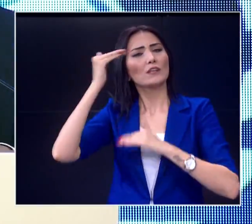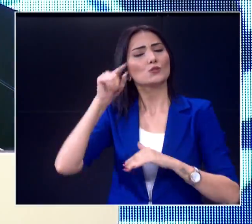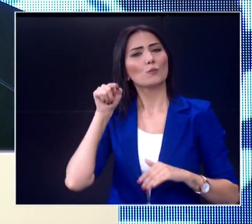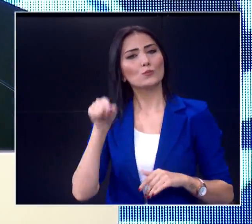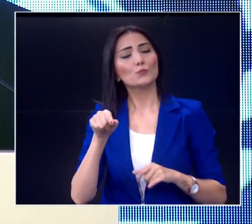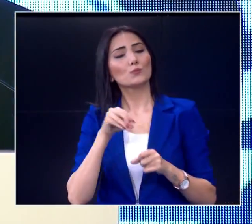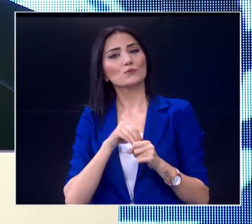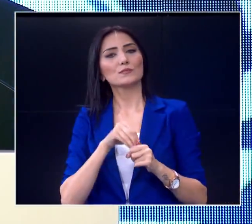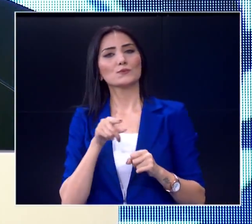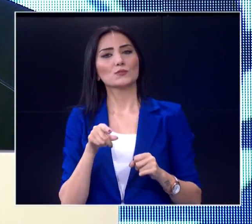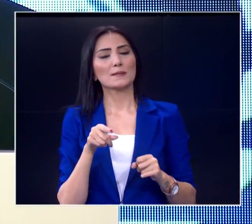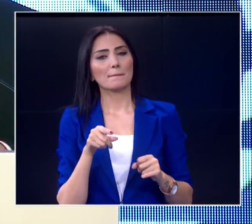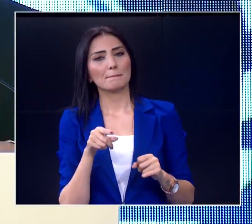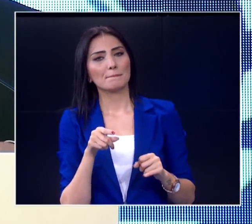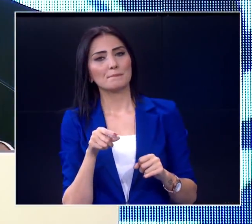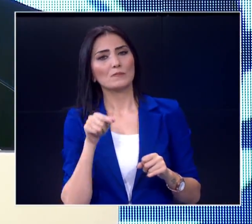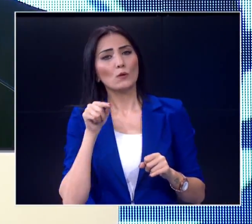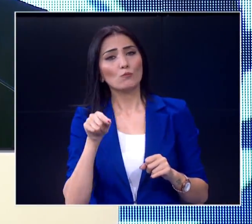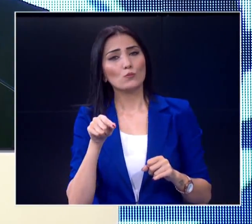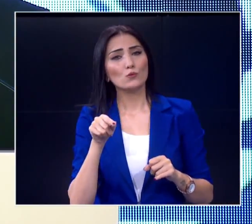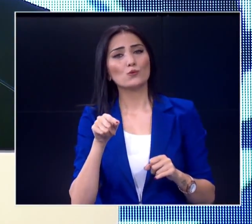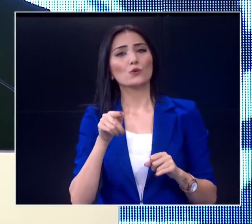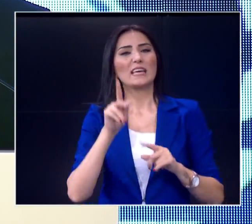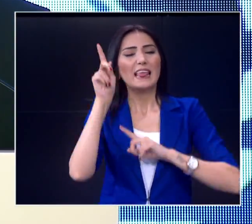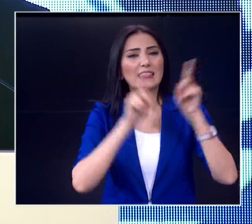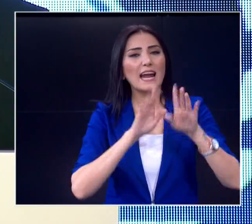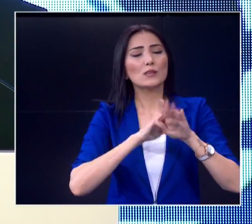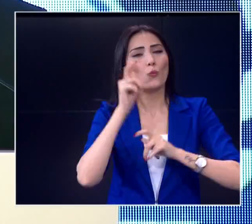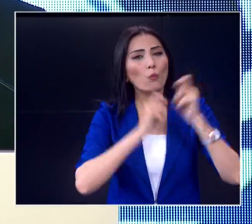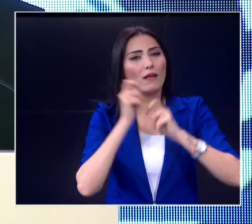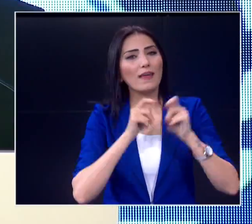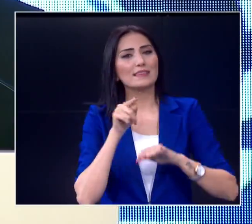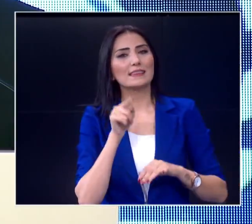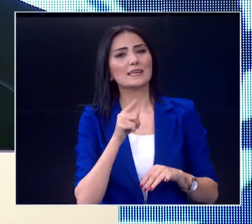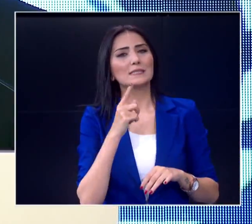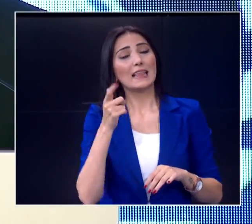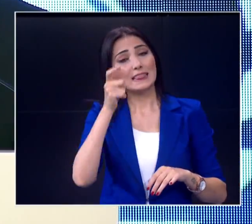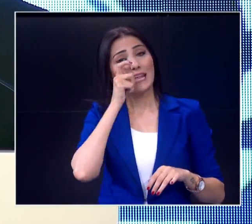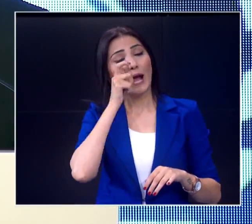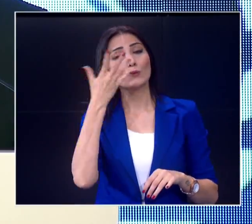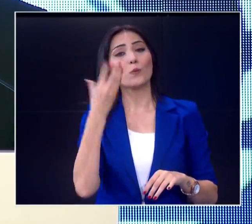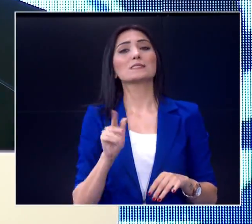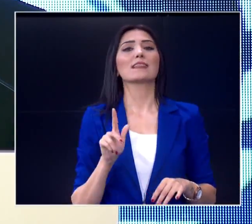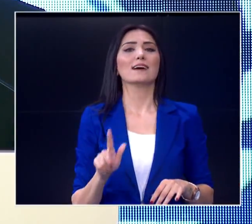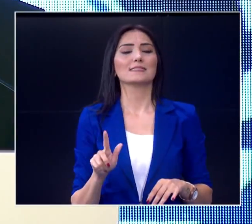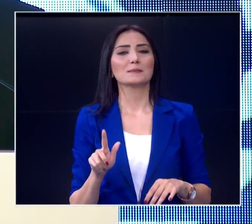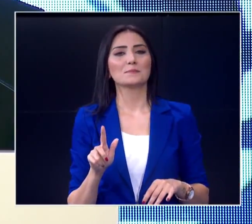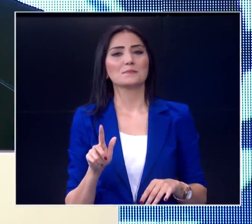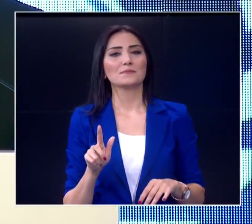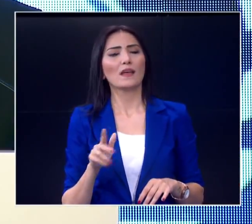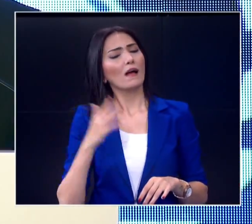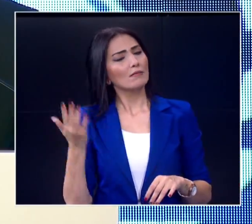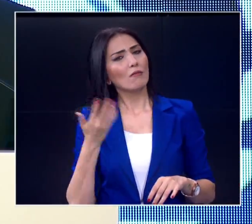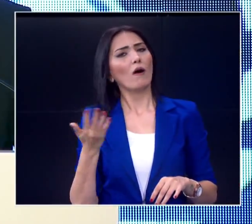bakımdan bu alanı kullananların dikkatli olması lazım.